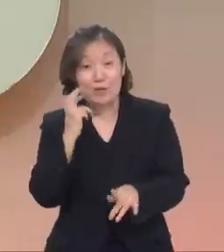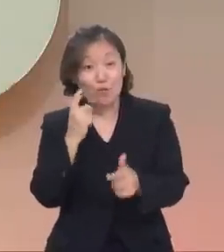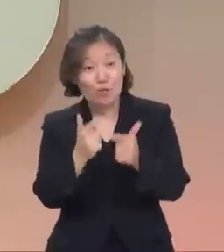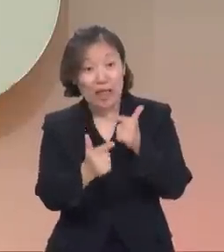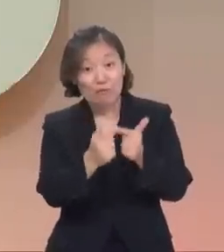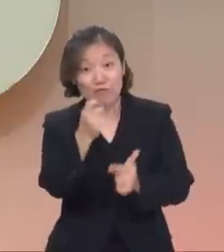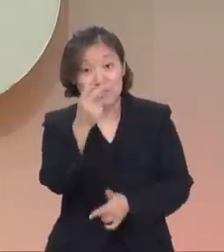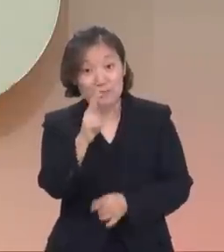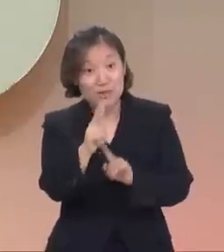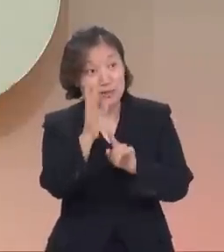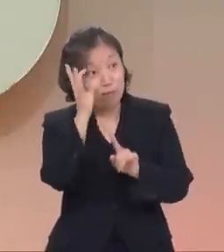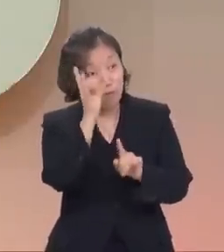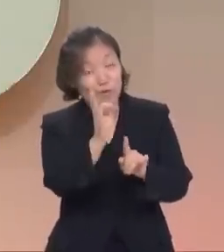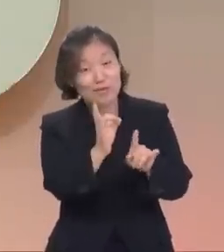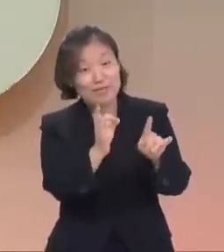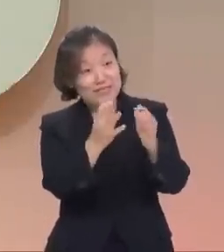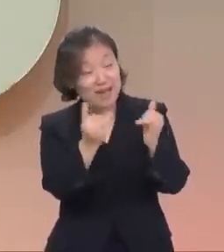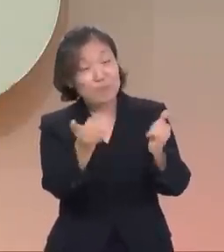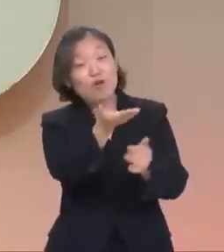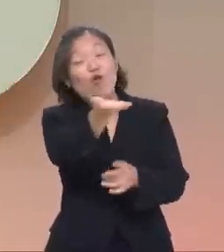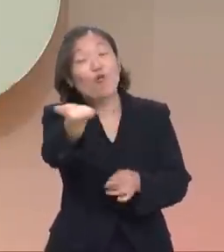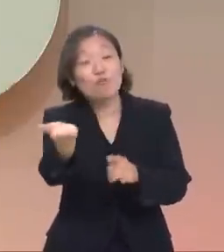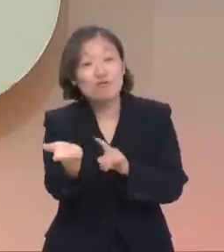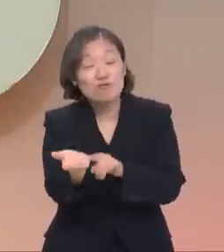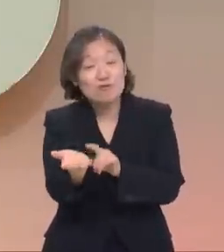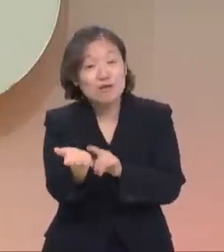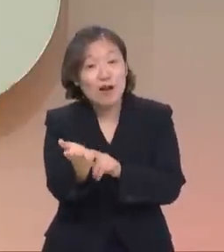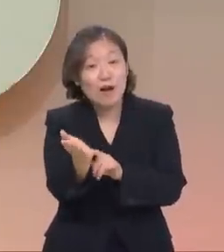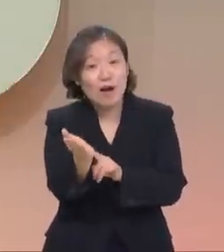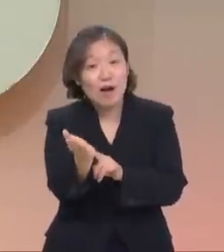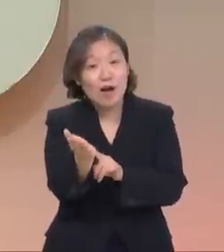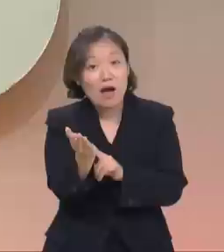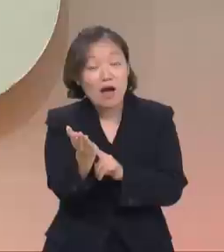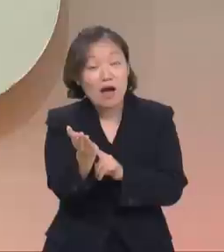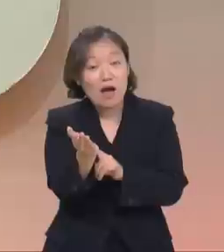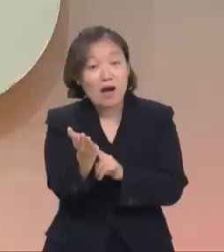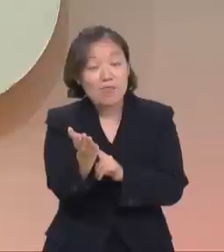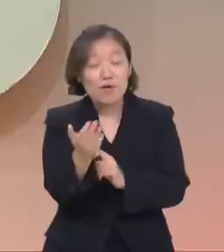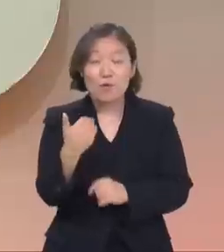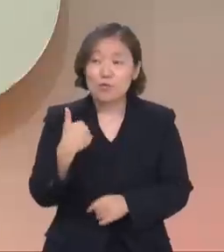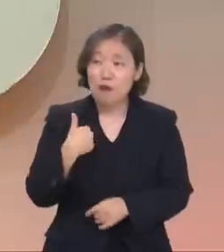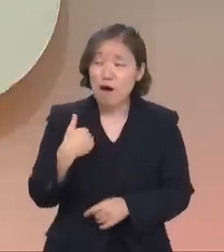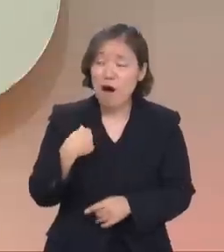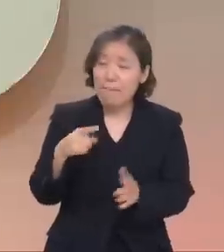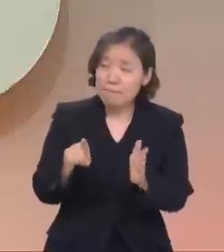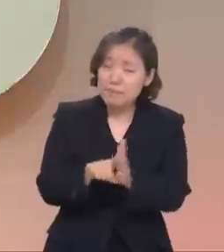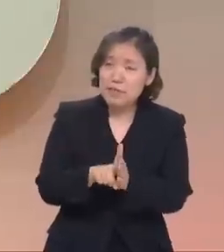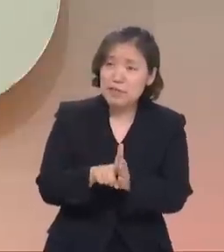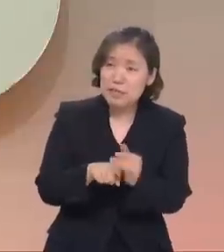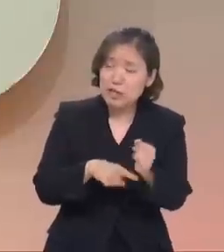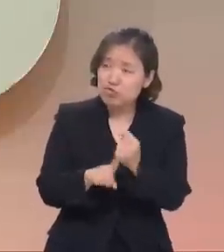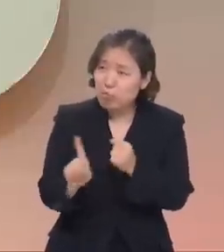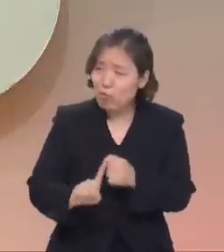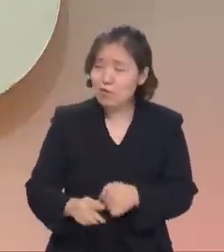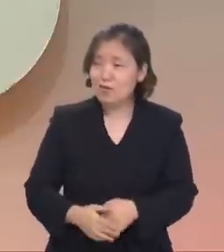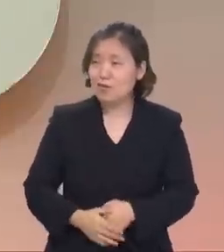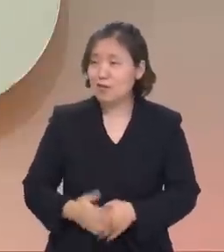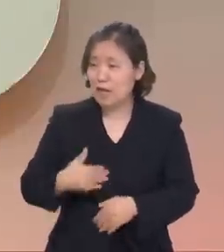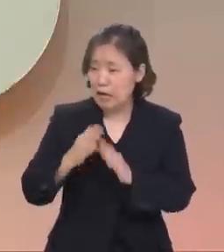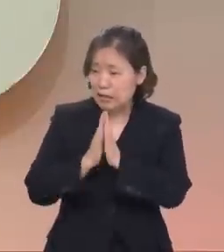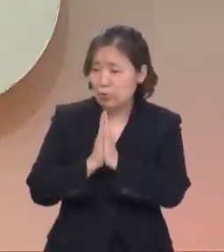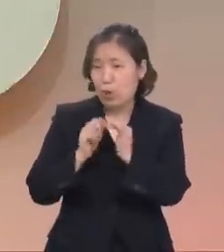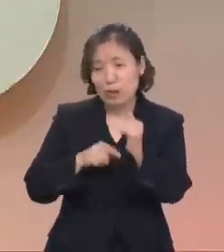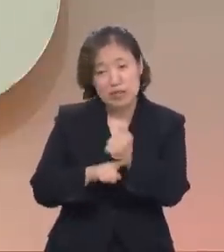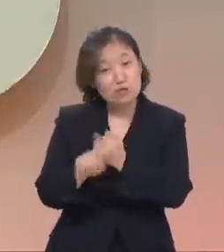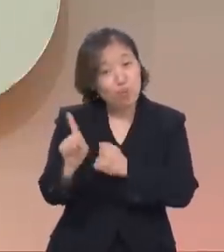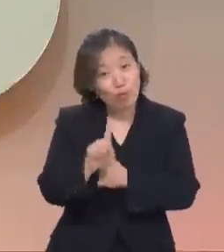한번 물어보세요 내가 왜 불교를 믿지 내가 왜 기도하지 내가 왜 부처님 가르침을 왜 공부하지